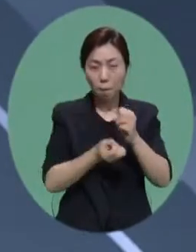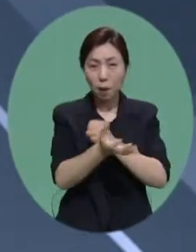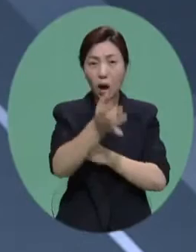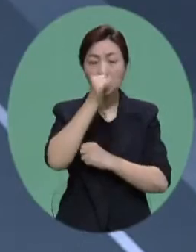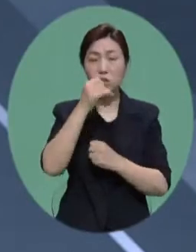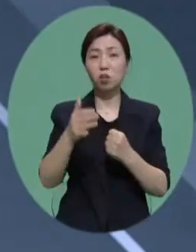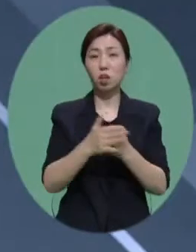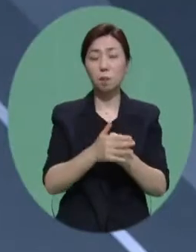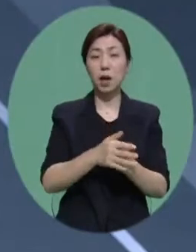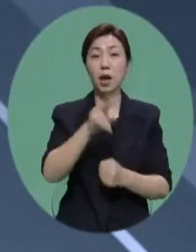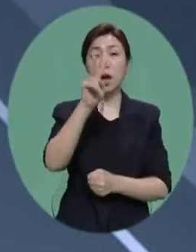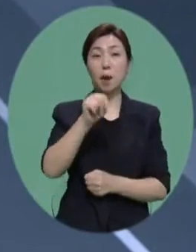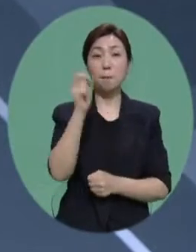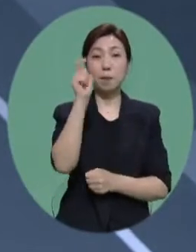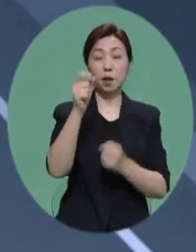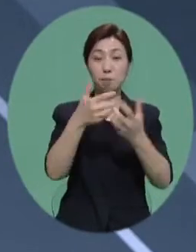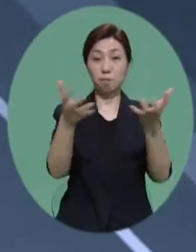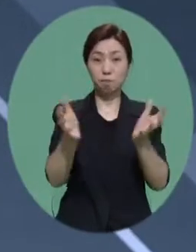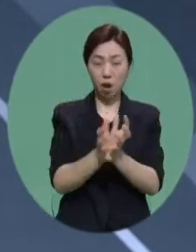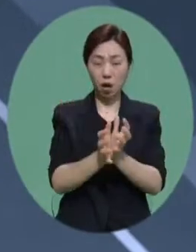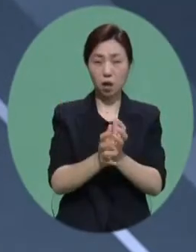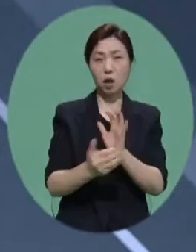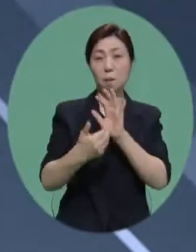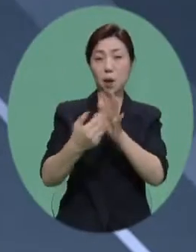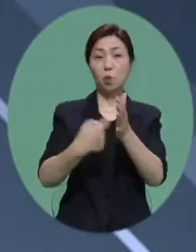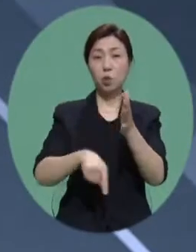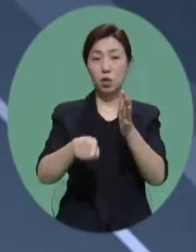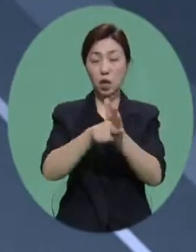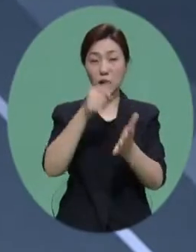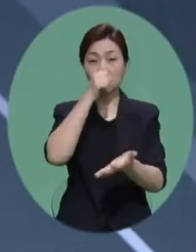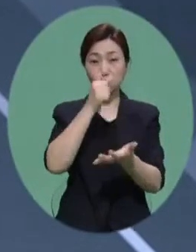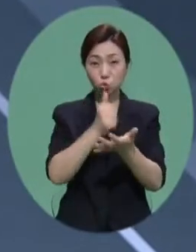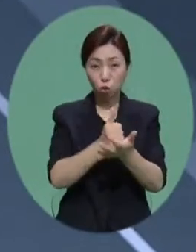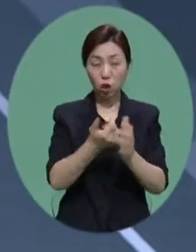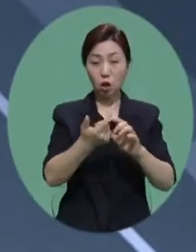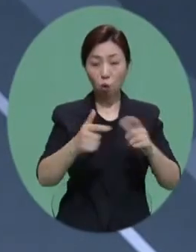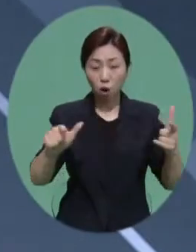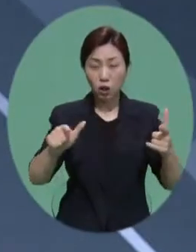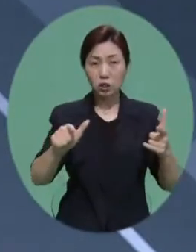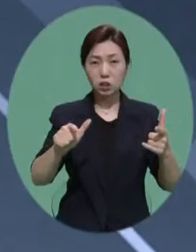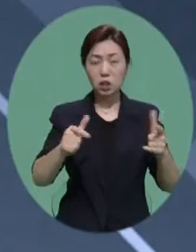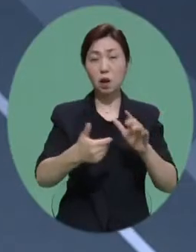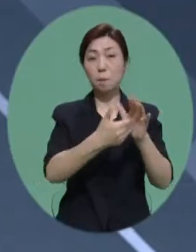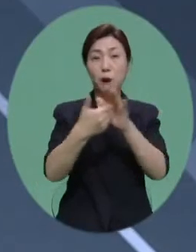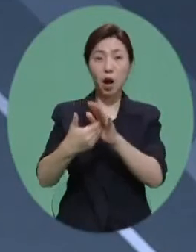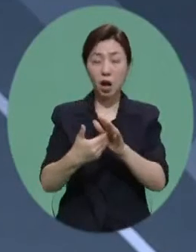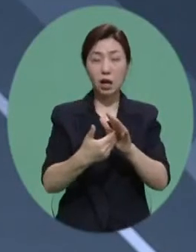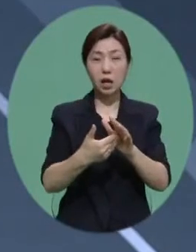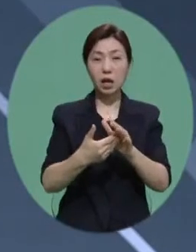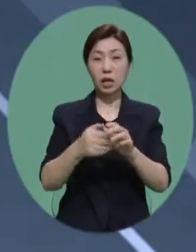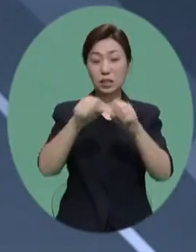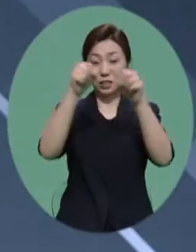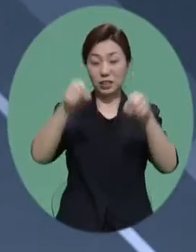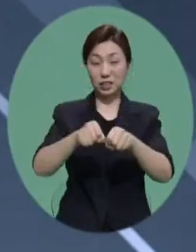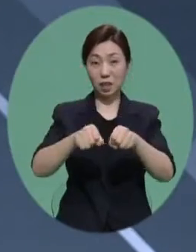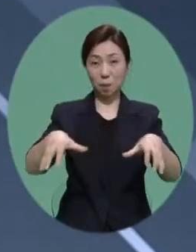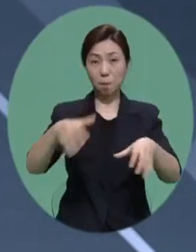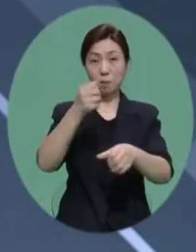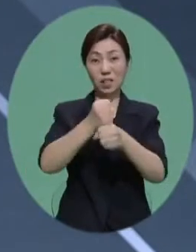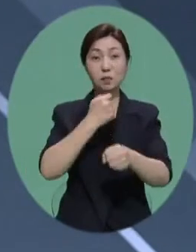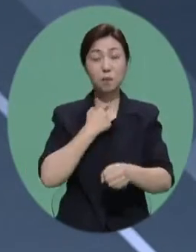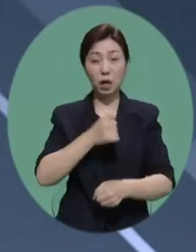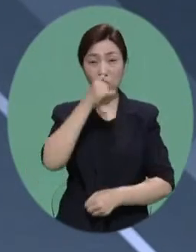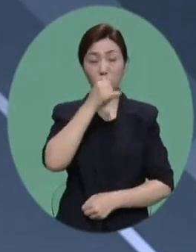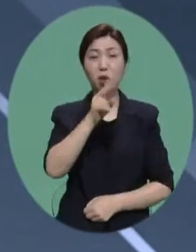경기도에서 디지털 성범죄 피해자 원스톱 지원센터 도 만들었는데 반응이 아주 좋습니다 한번 반 방지법을